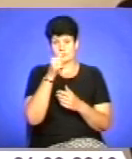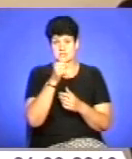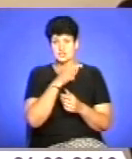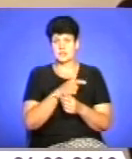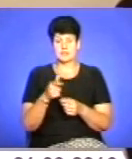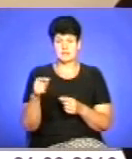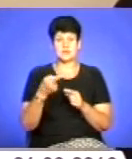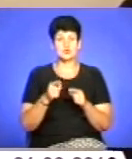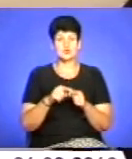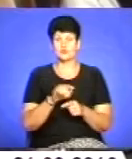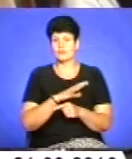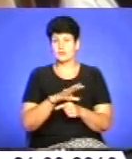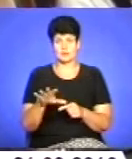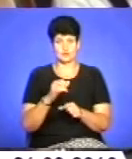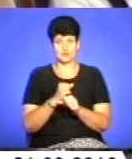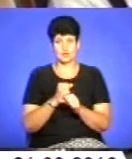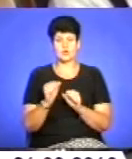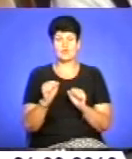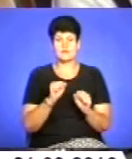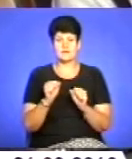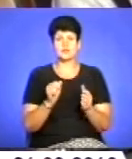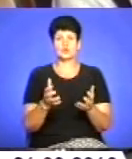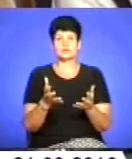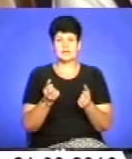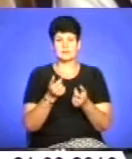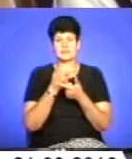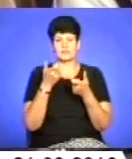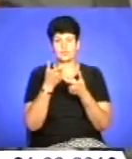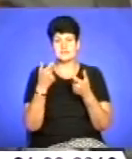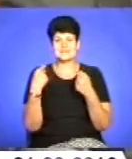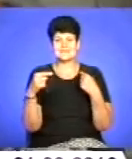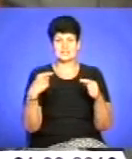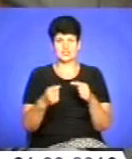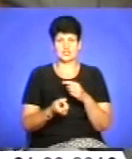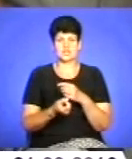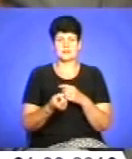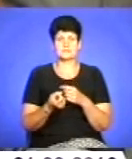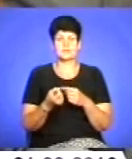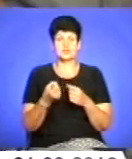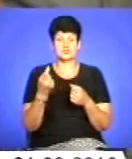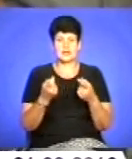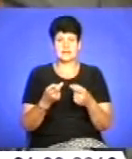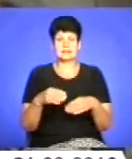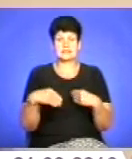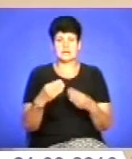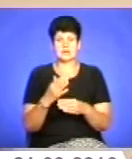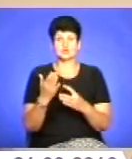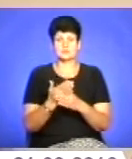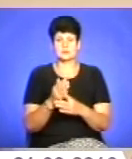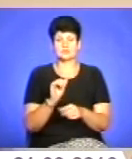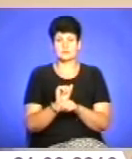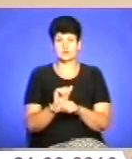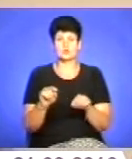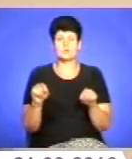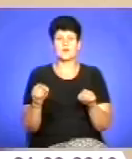термін цього не було зроблено і управління отримало інформацію з інших джерел, то надання субсидії припиняють. Аби